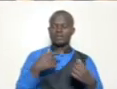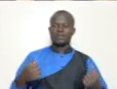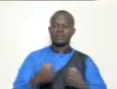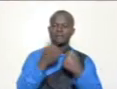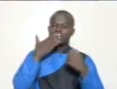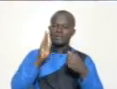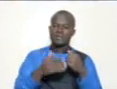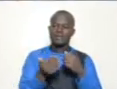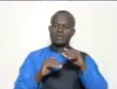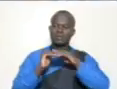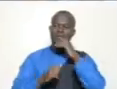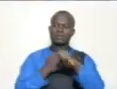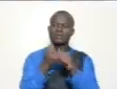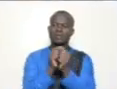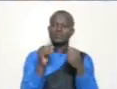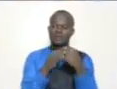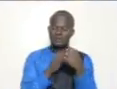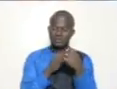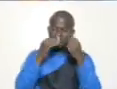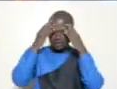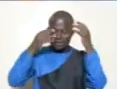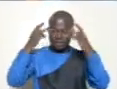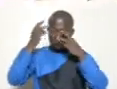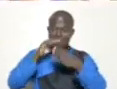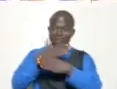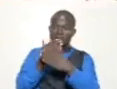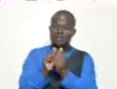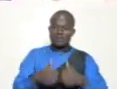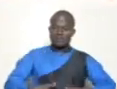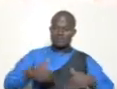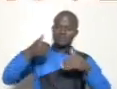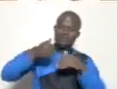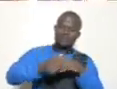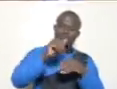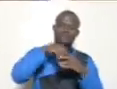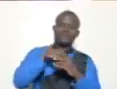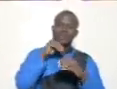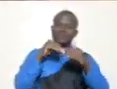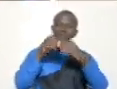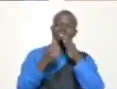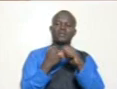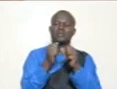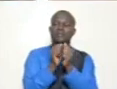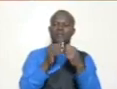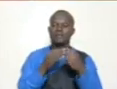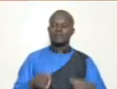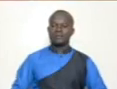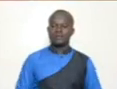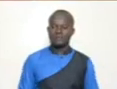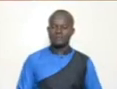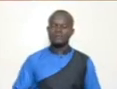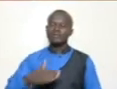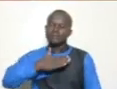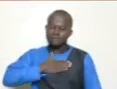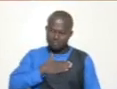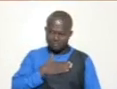ku bana bari munsi y'imyaka 18. Ni impungenge ababyeyi basangiye n'urubyiruko ubwarwo harimo n'abatarageza imyaka 18. Ku bwanjye